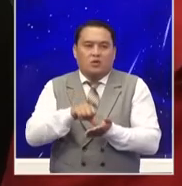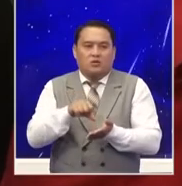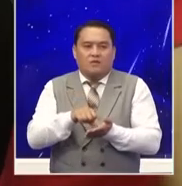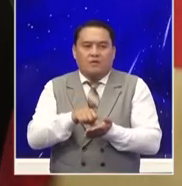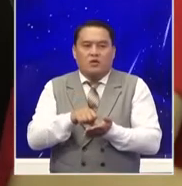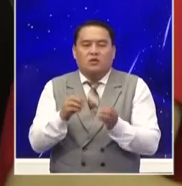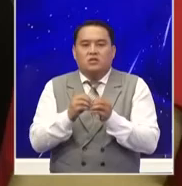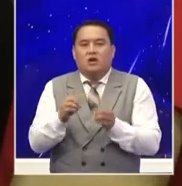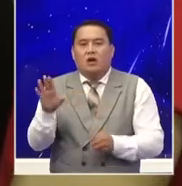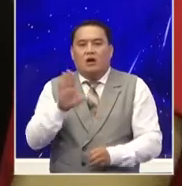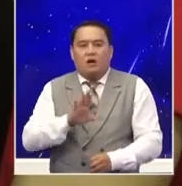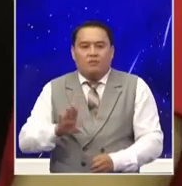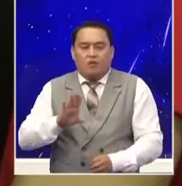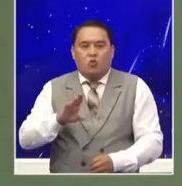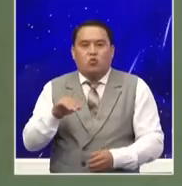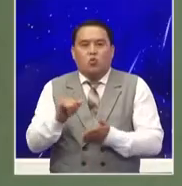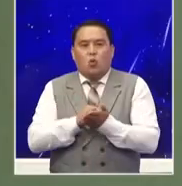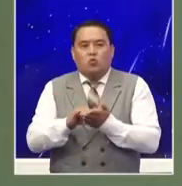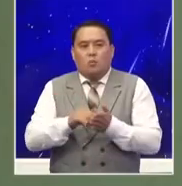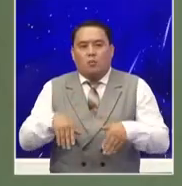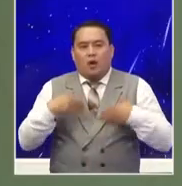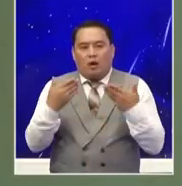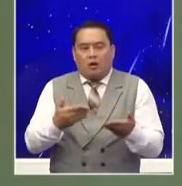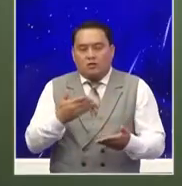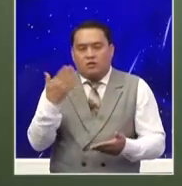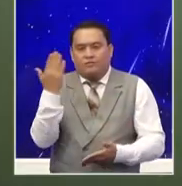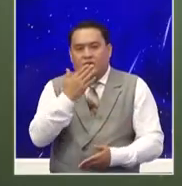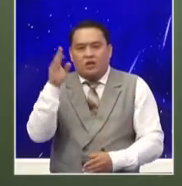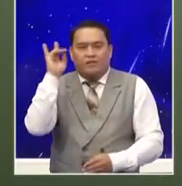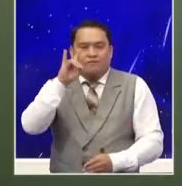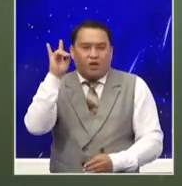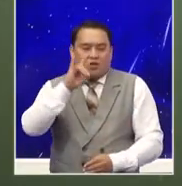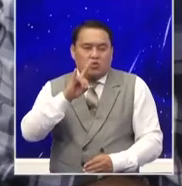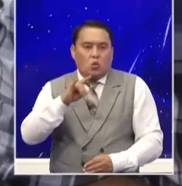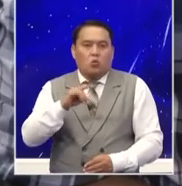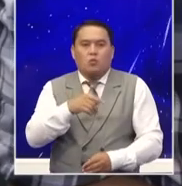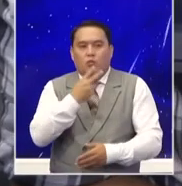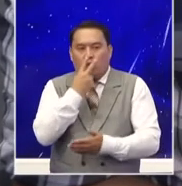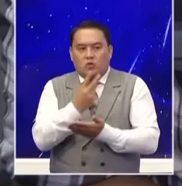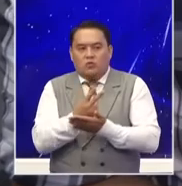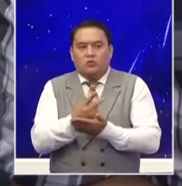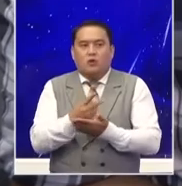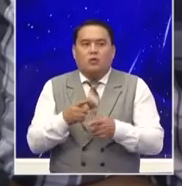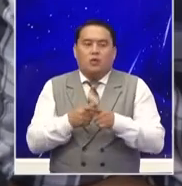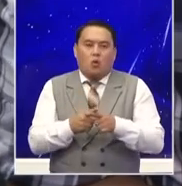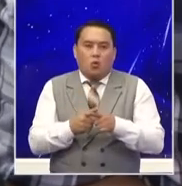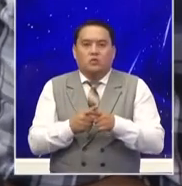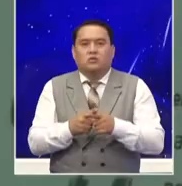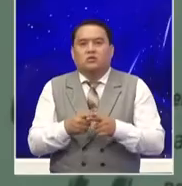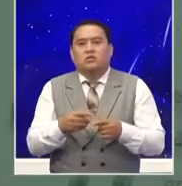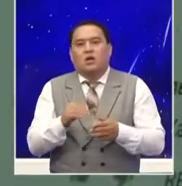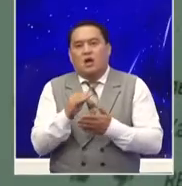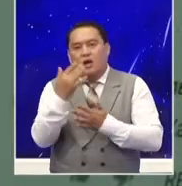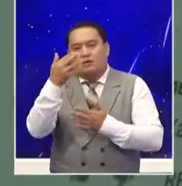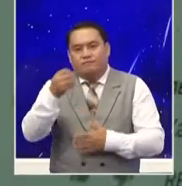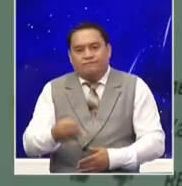Умаров. 10 августа на канале YouTube состоялась презентация мультипликационного фильма. Многотысячные просмотры и сотни положительных отзывов и комментариев